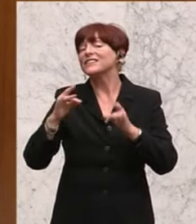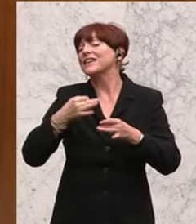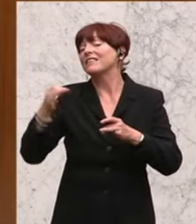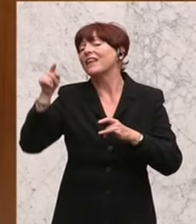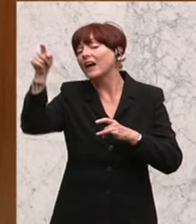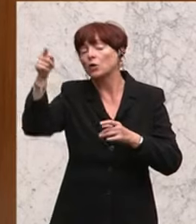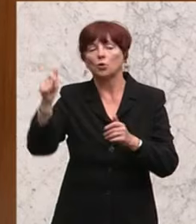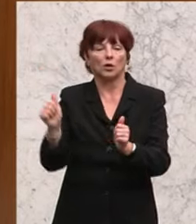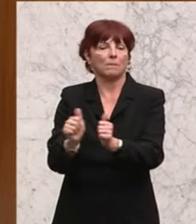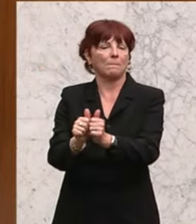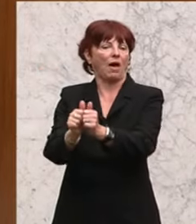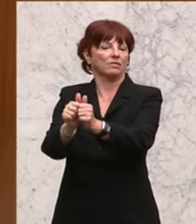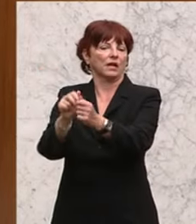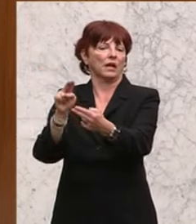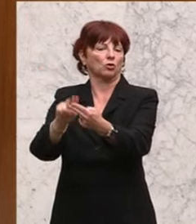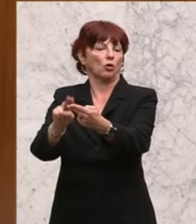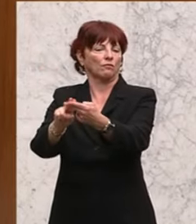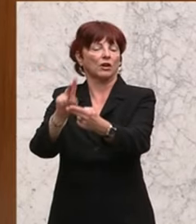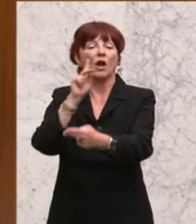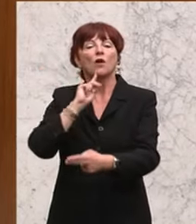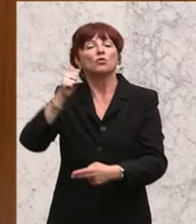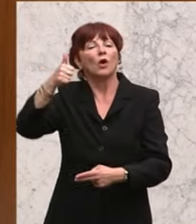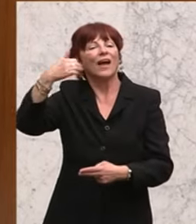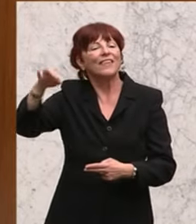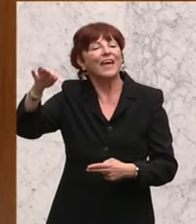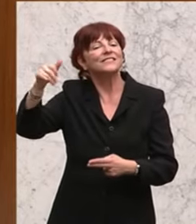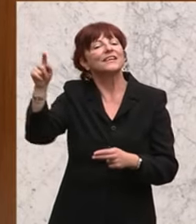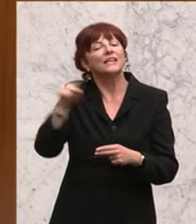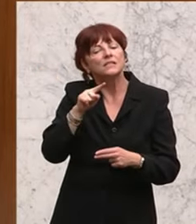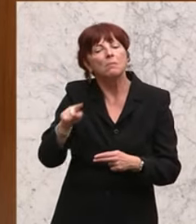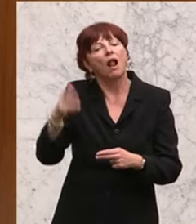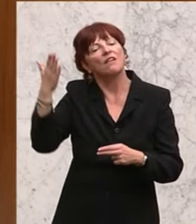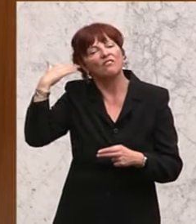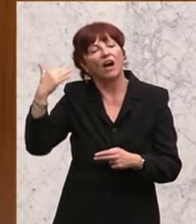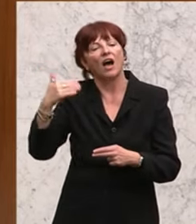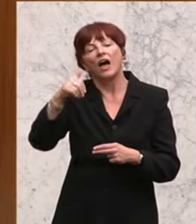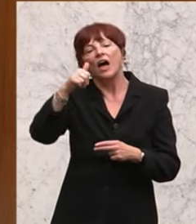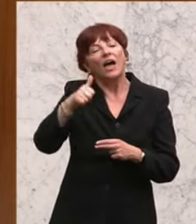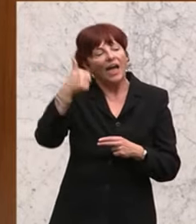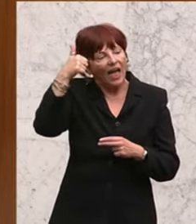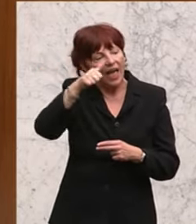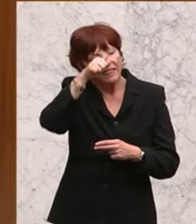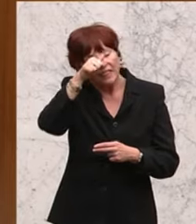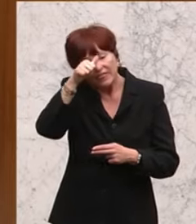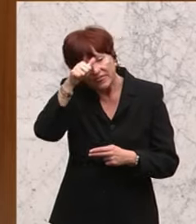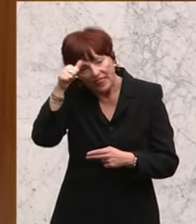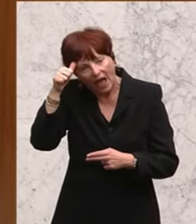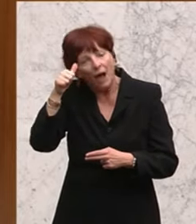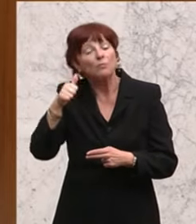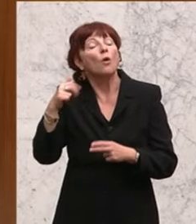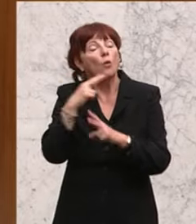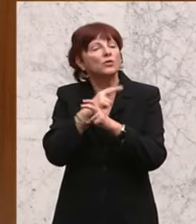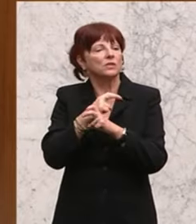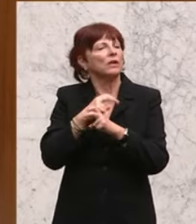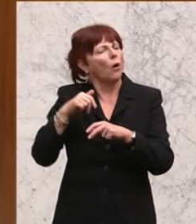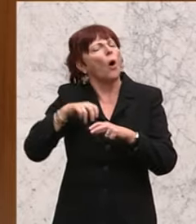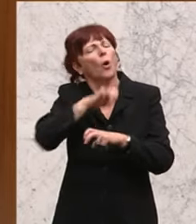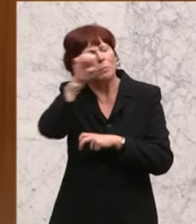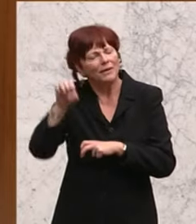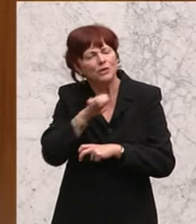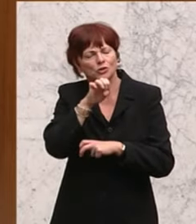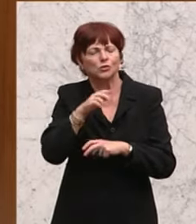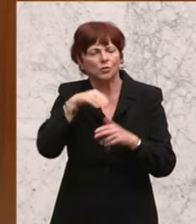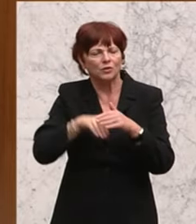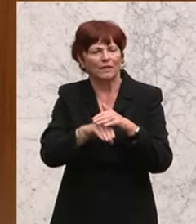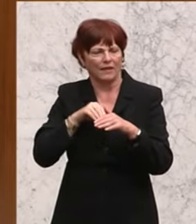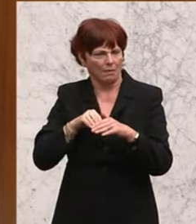haben, ein einziges Mal der Name eines europäischen Unternehmens genannt worden. Und das war die Firma Herrenknecht. Dazu muss man wissen, das ist